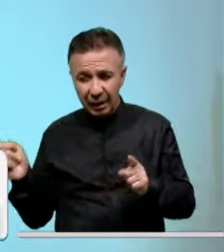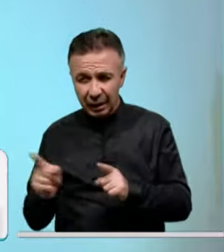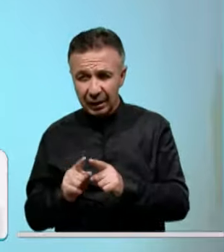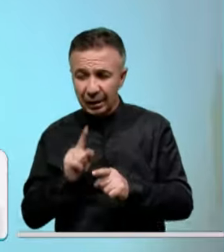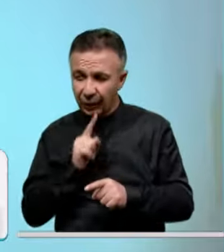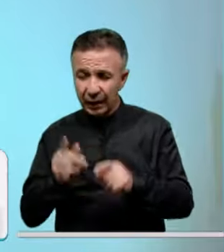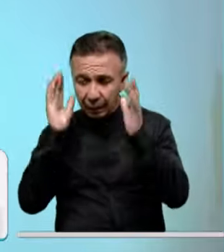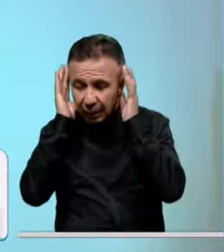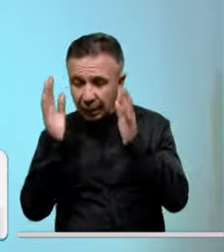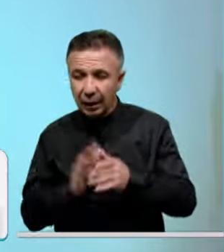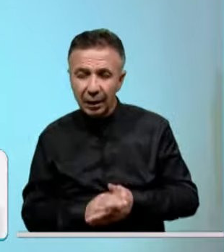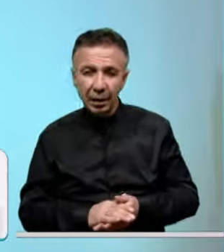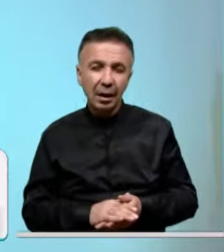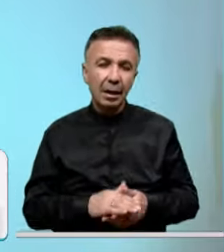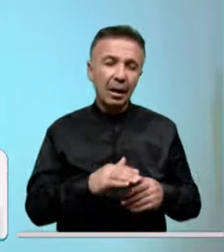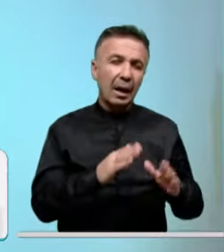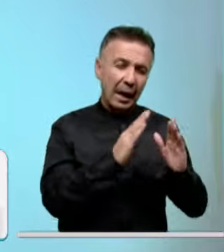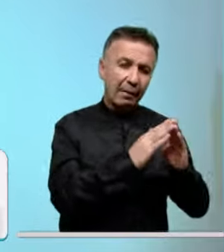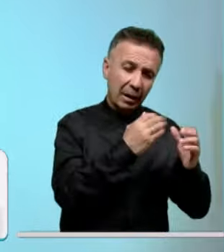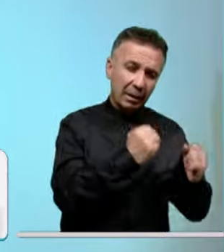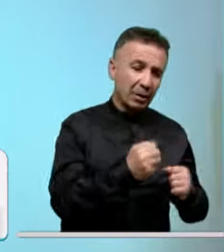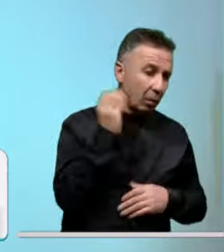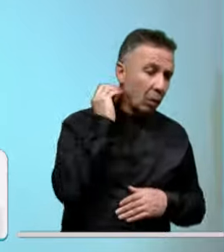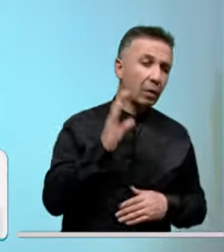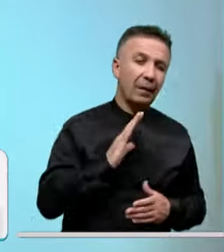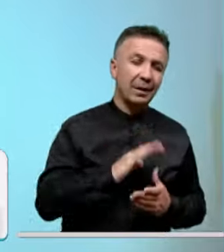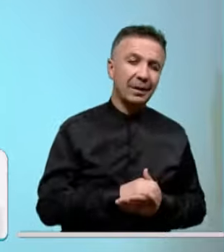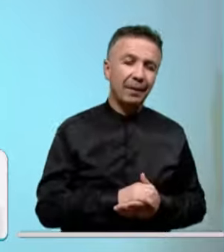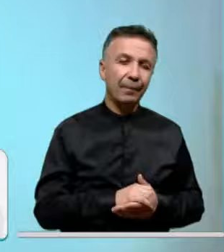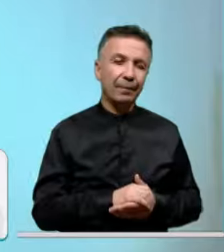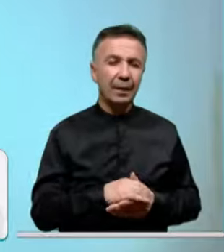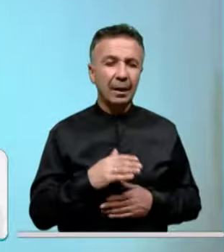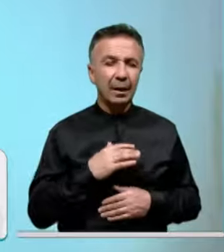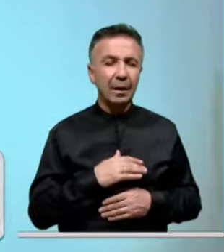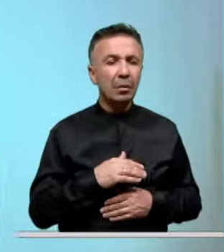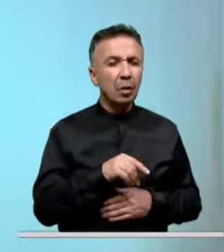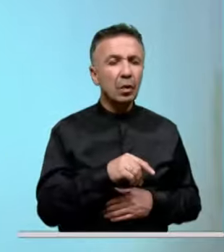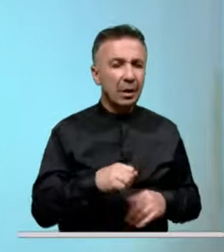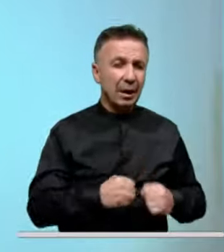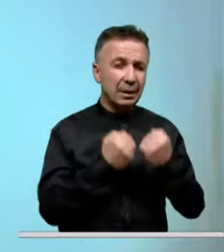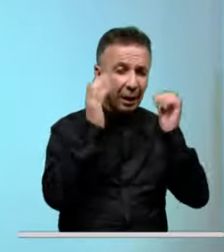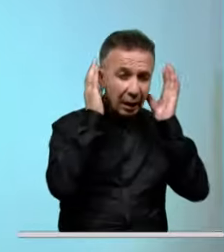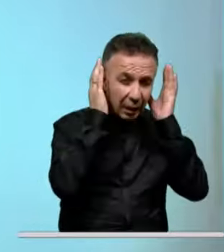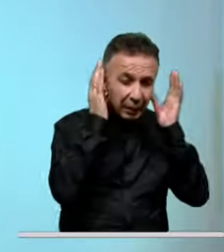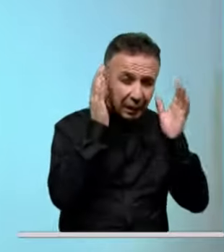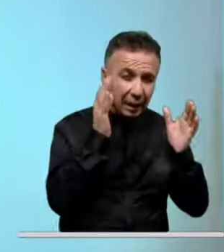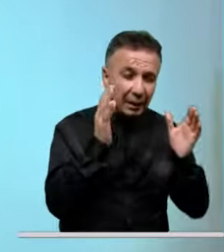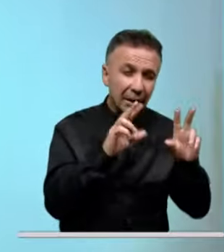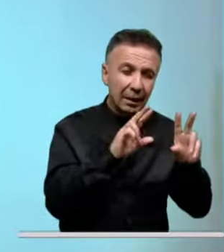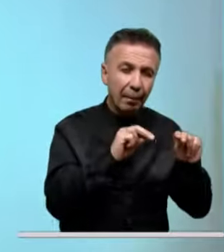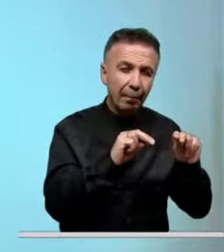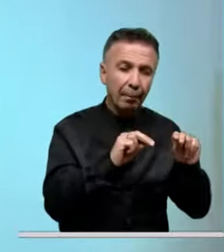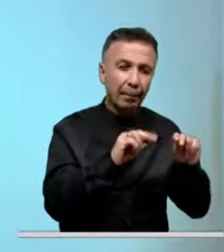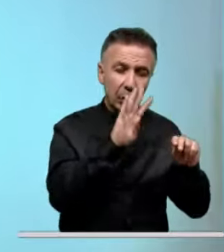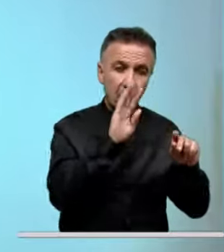edecek. Mukim iken borç kalmış ise ister mukimken ister seferdeyken bunu kaza ederken mukim,